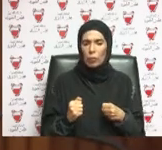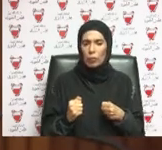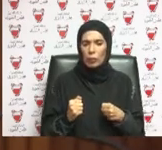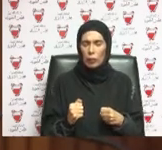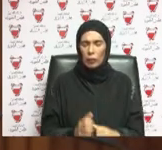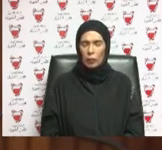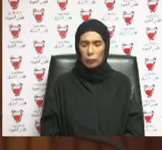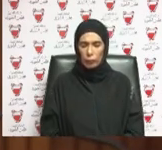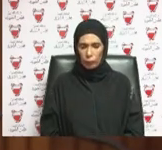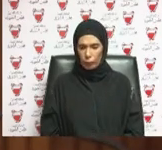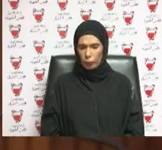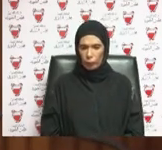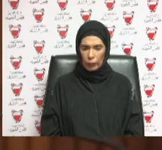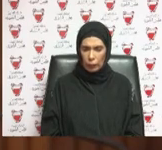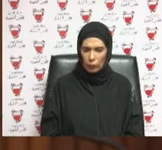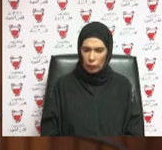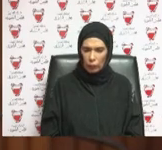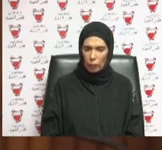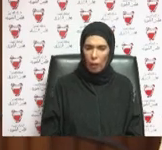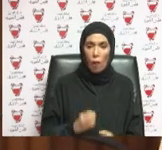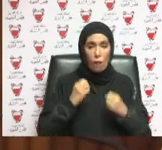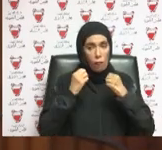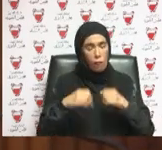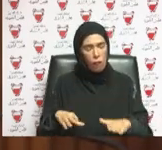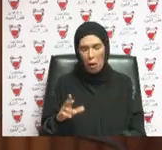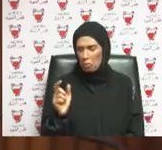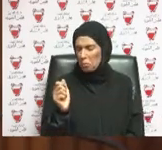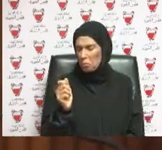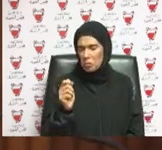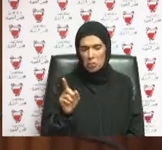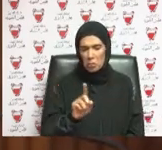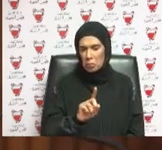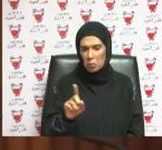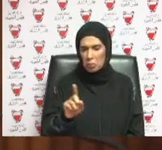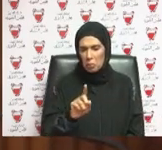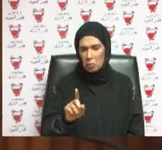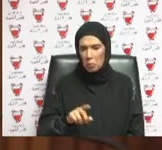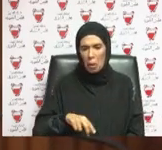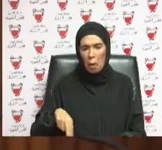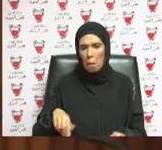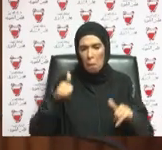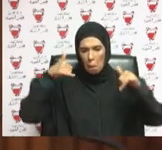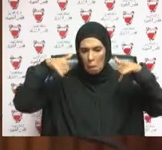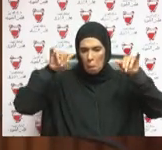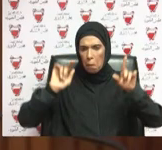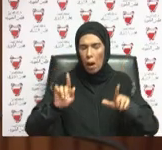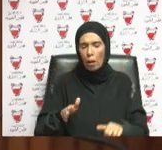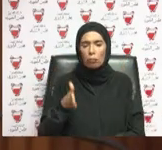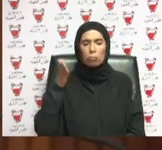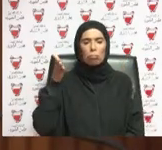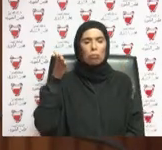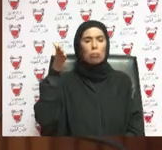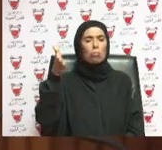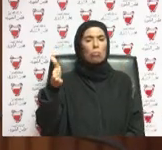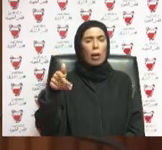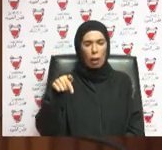لعمرك ما الرزية فقد مال، ولا شاة تموت ولا بعير، ولكن